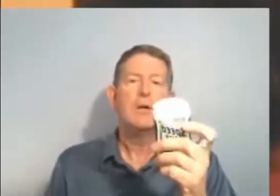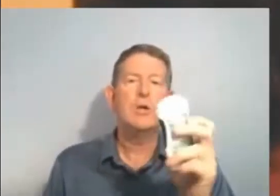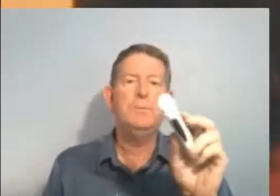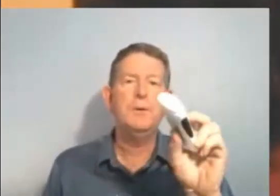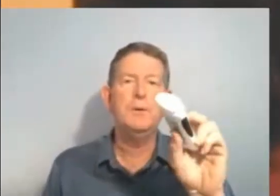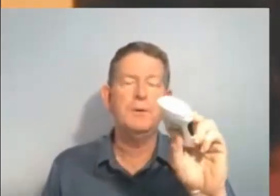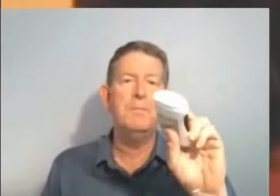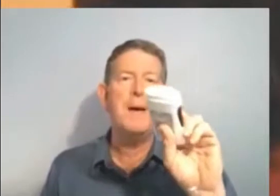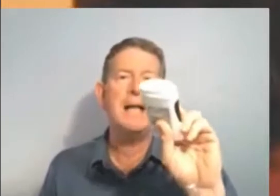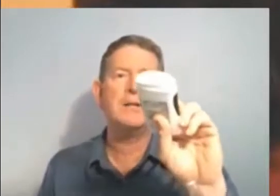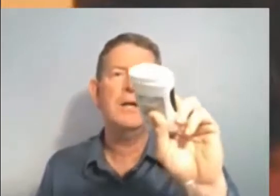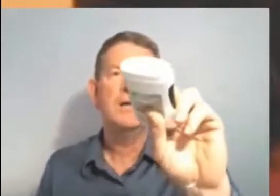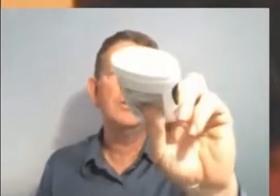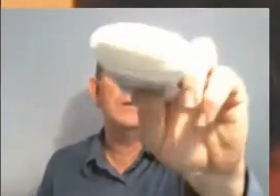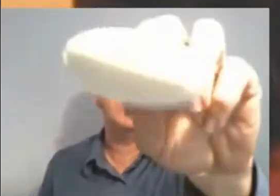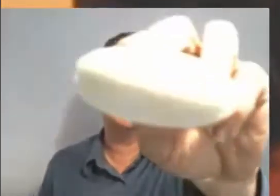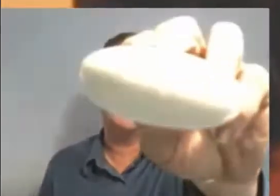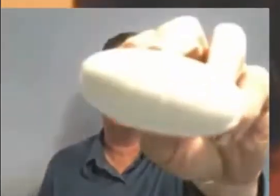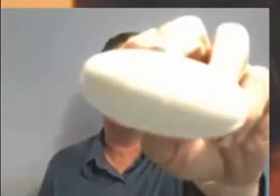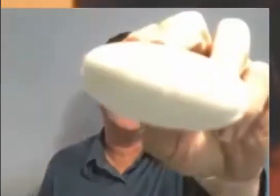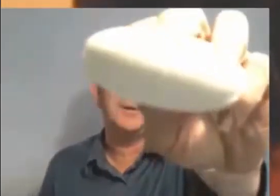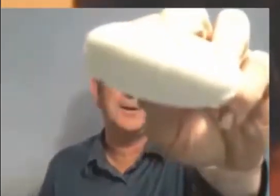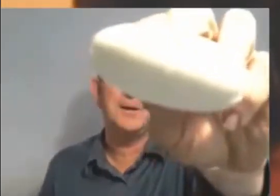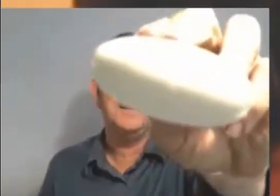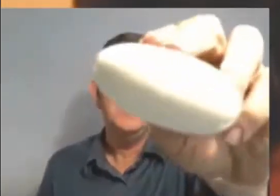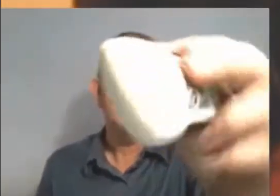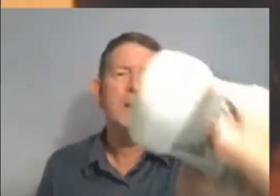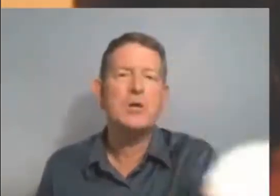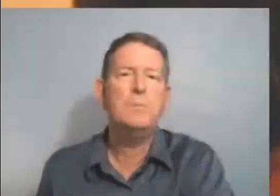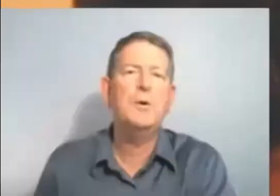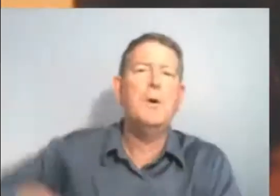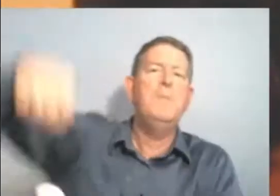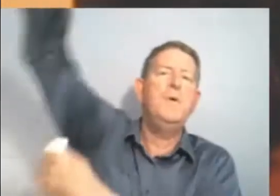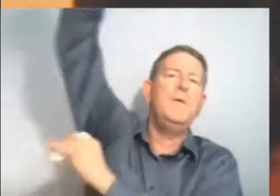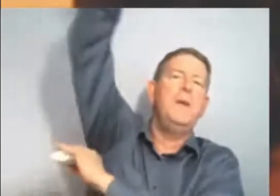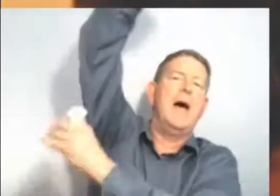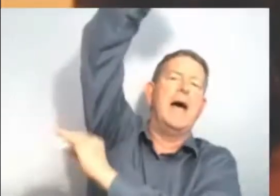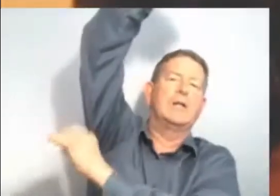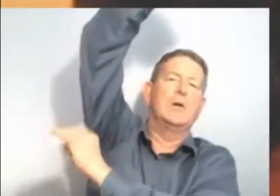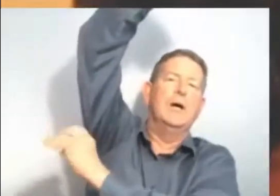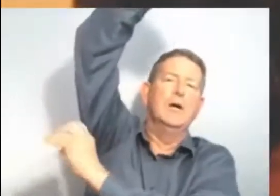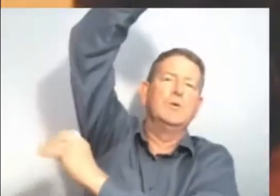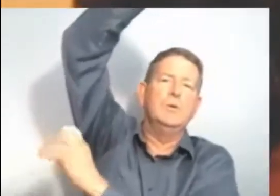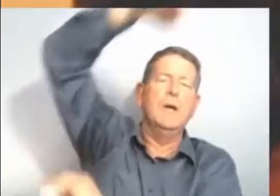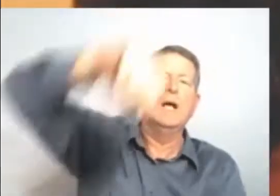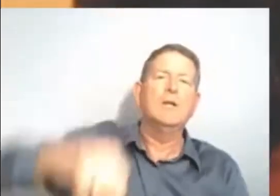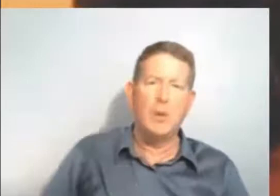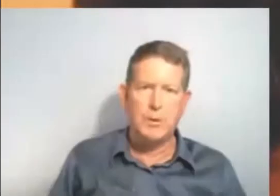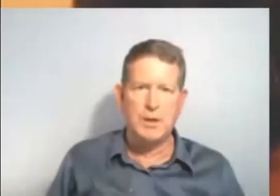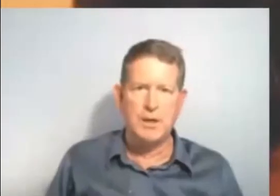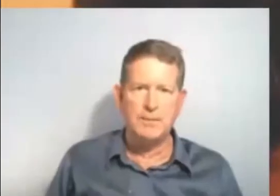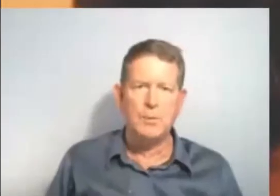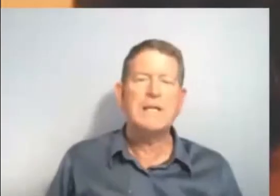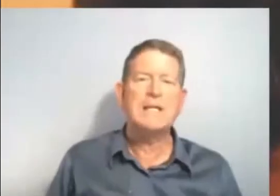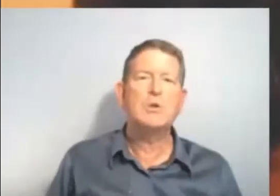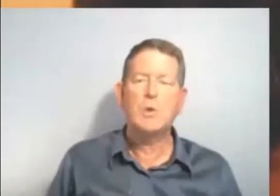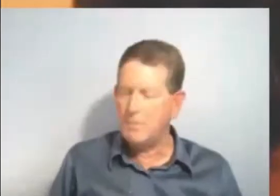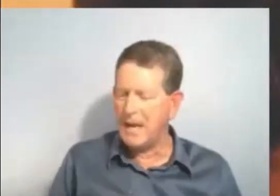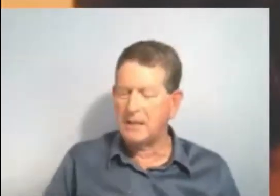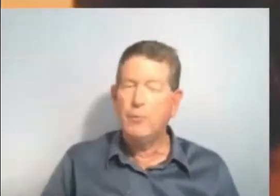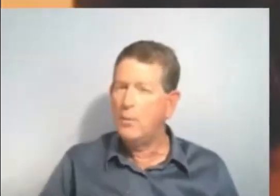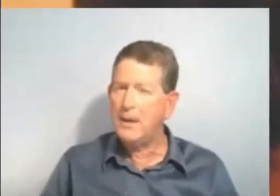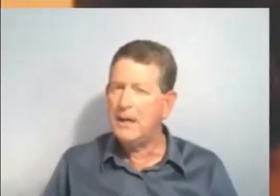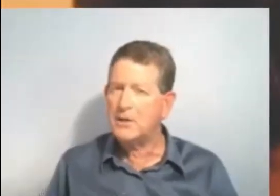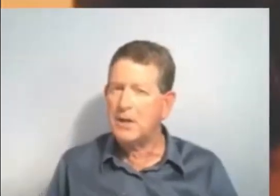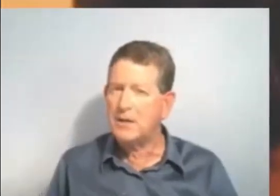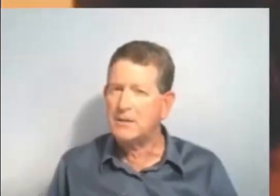Voilà, je peux mettre du déodorant, ou bien je peux me mettre du déodorant. Donc ça, c'est se